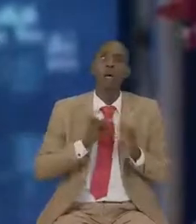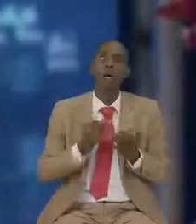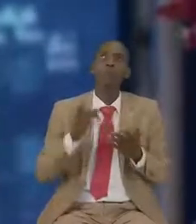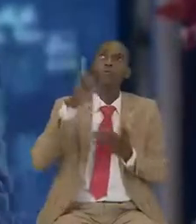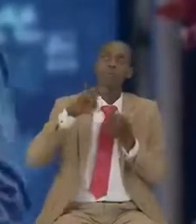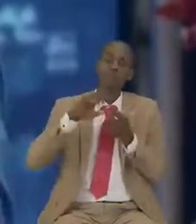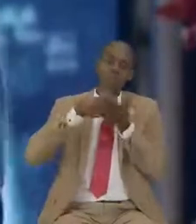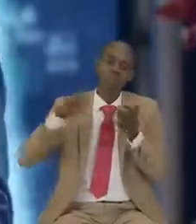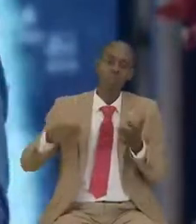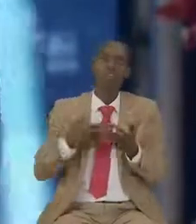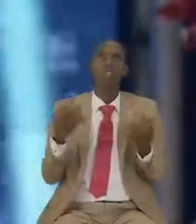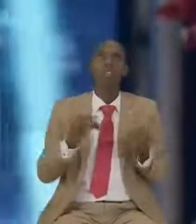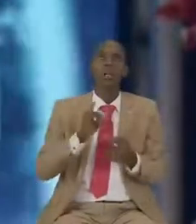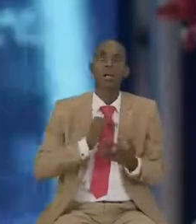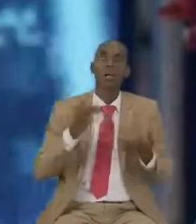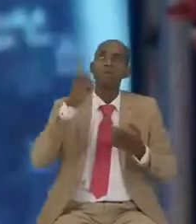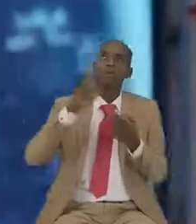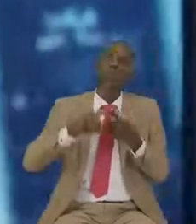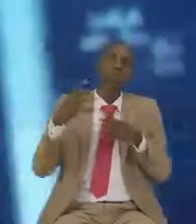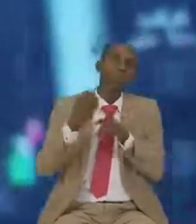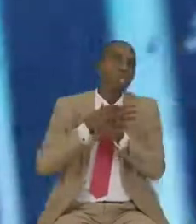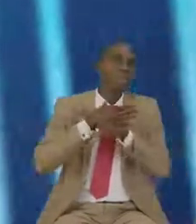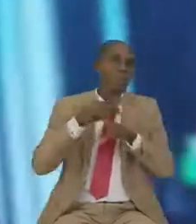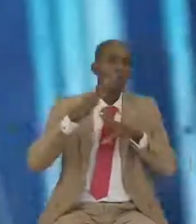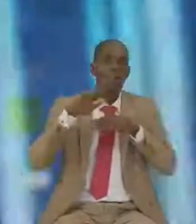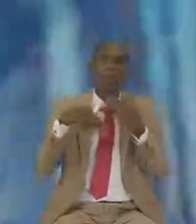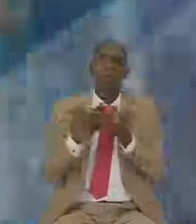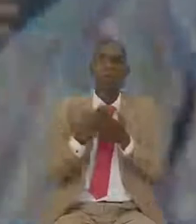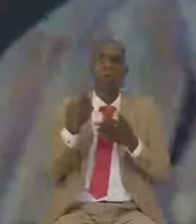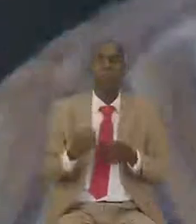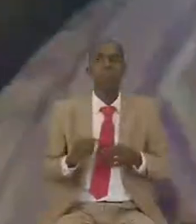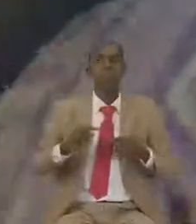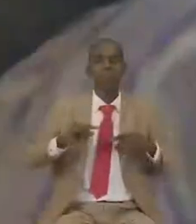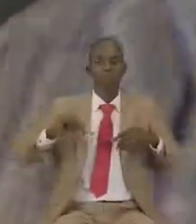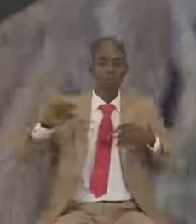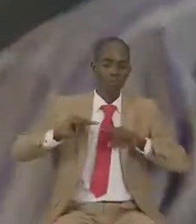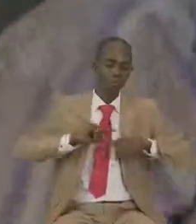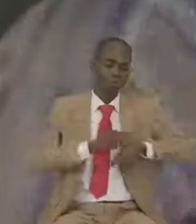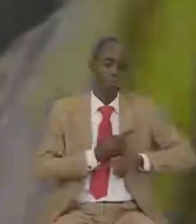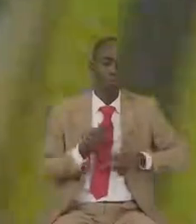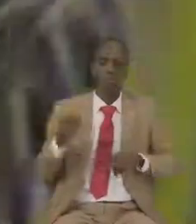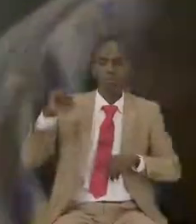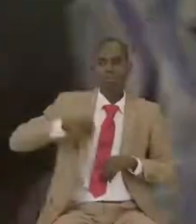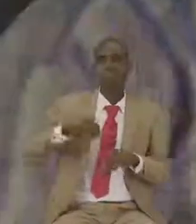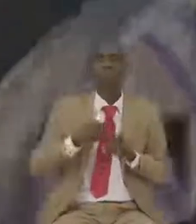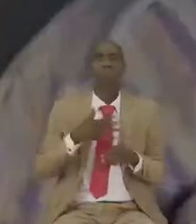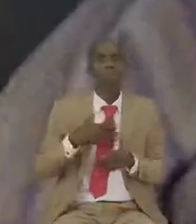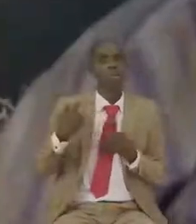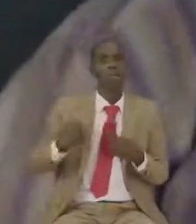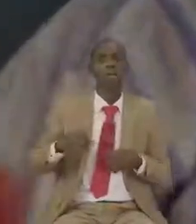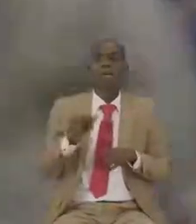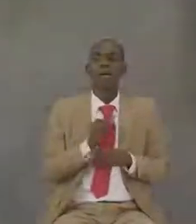ici, j'ai besoin, je veux ton salut, je veux que ton pardon, que tu ôtes mes péchés et